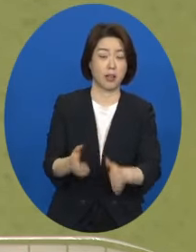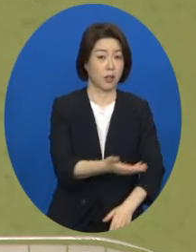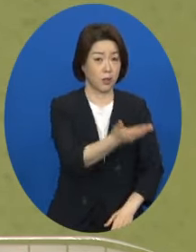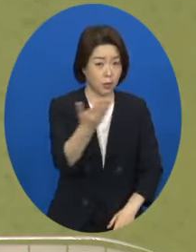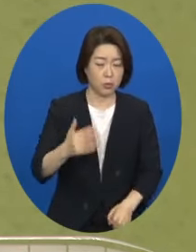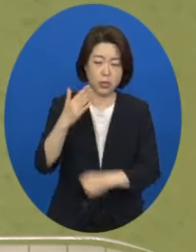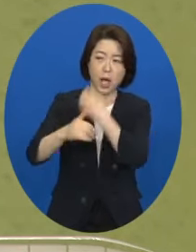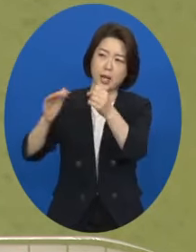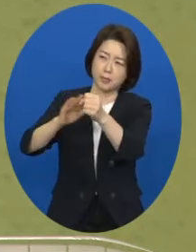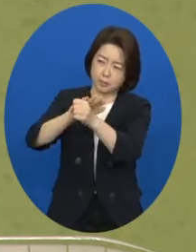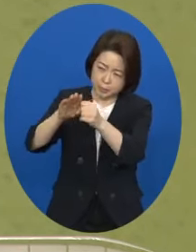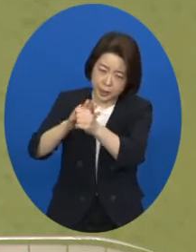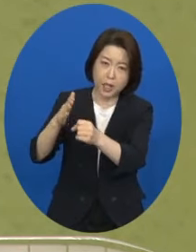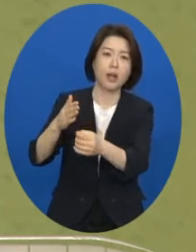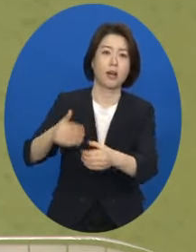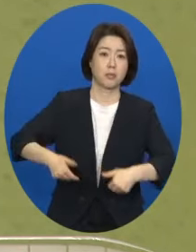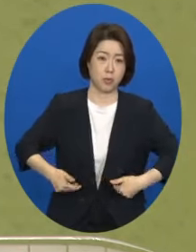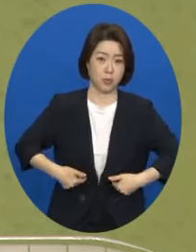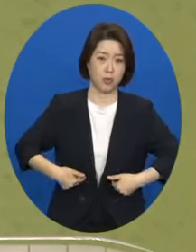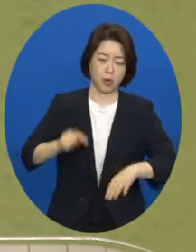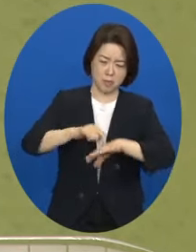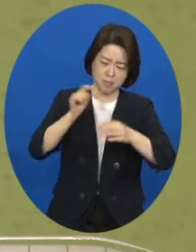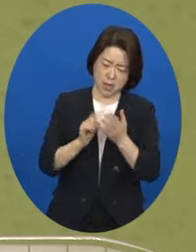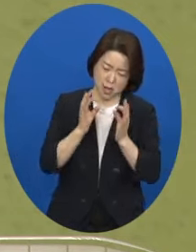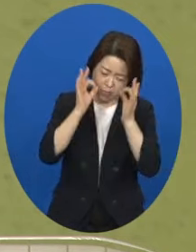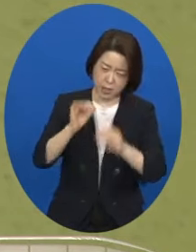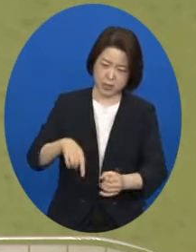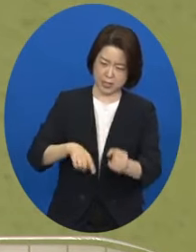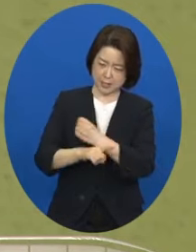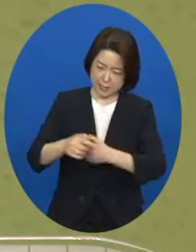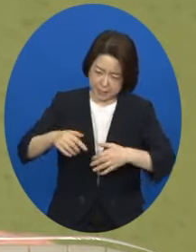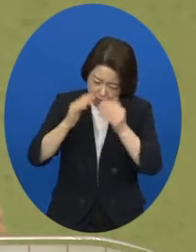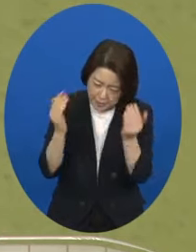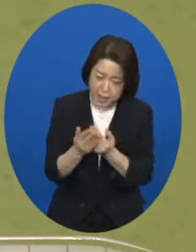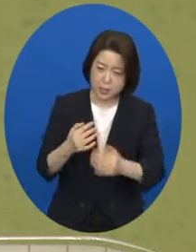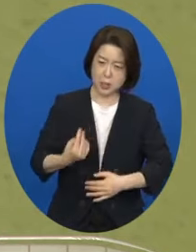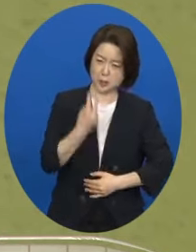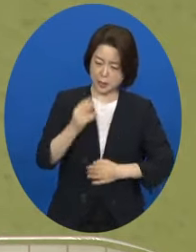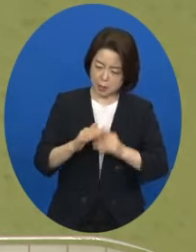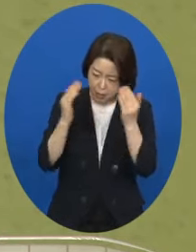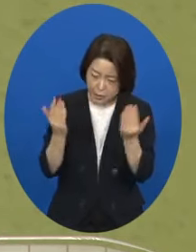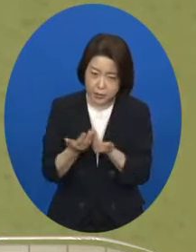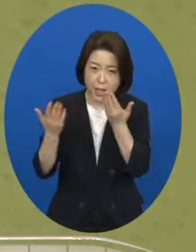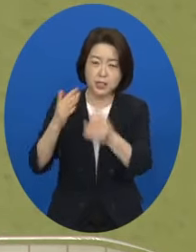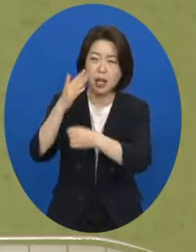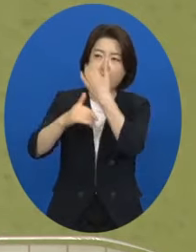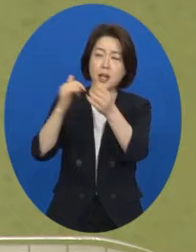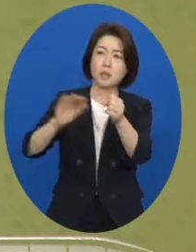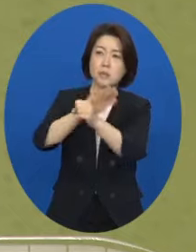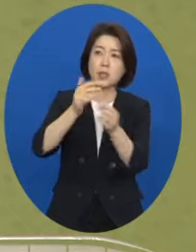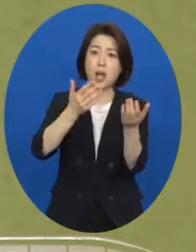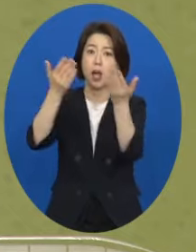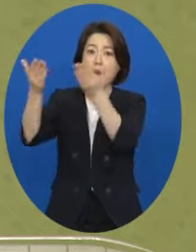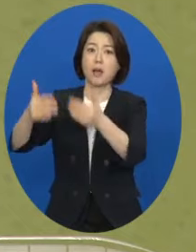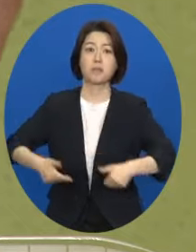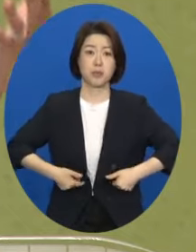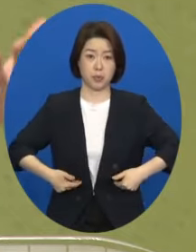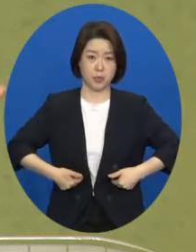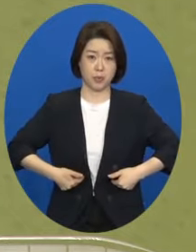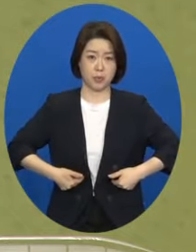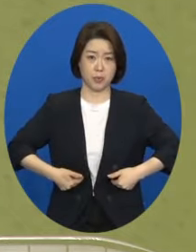됩니다. 전심을 다해서, 마음을 다해서, 뜻을 다해서, 목숨을 다해서 사랑해야 된다는 것이죠.